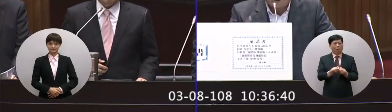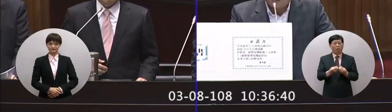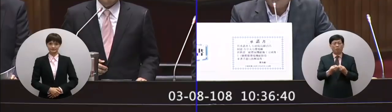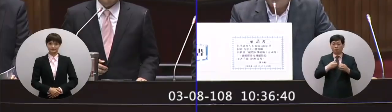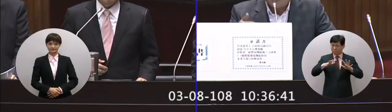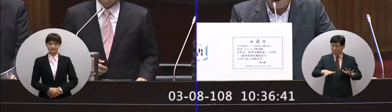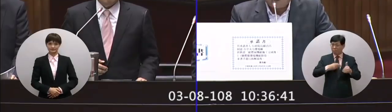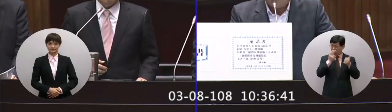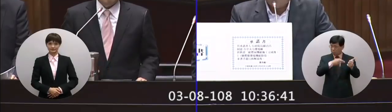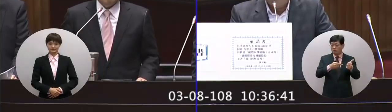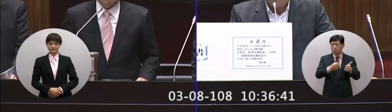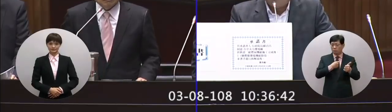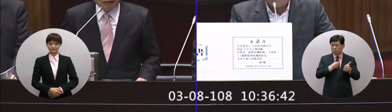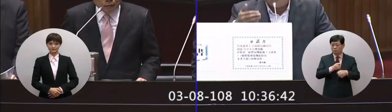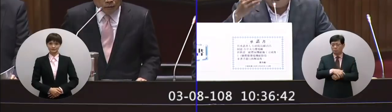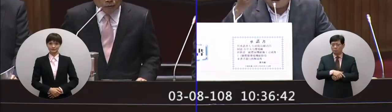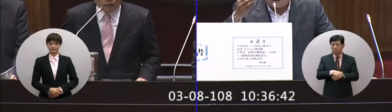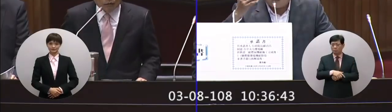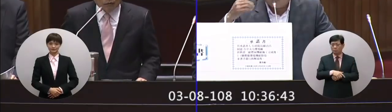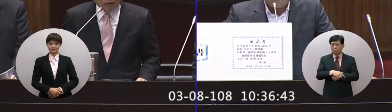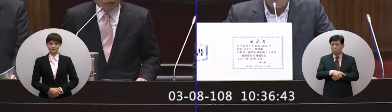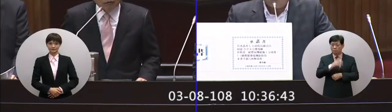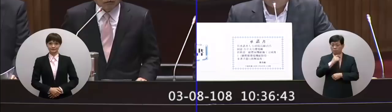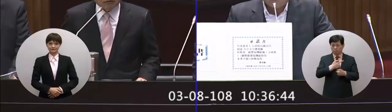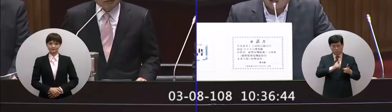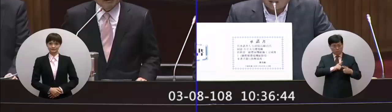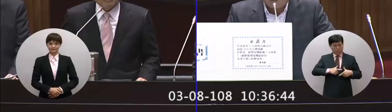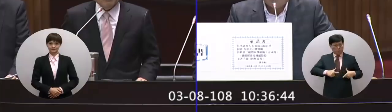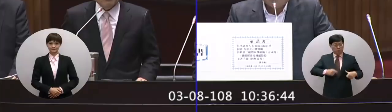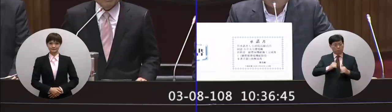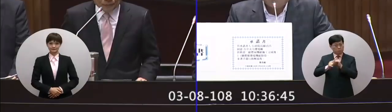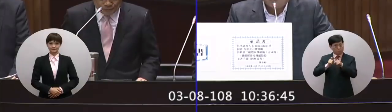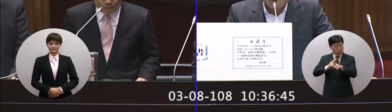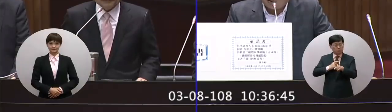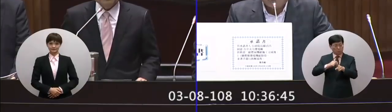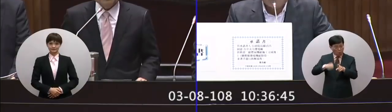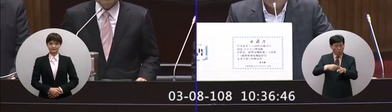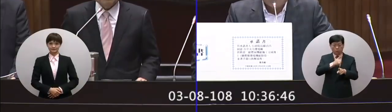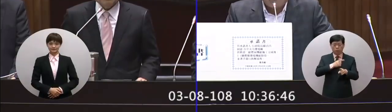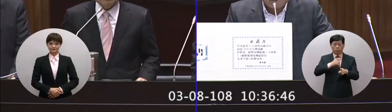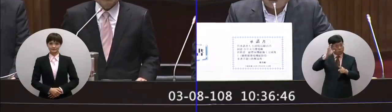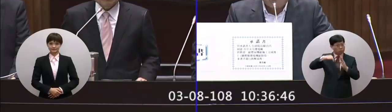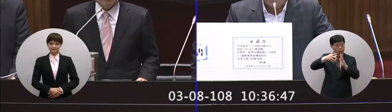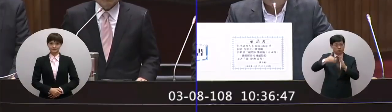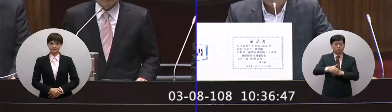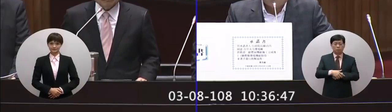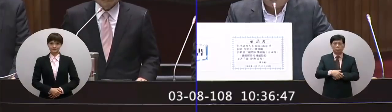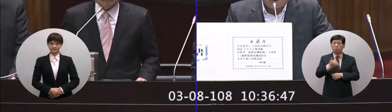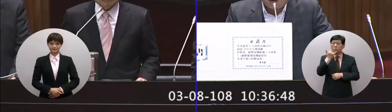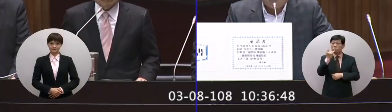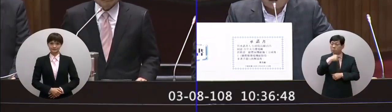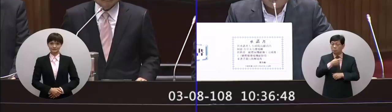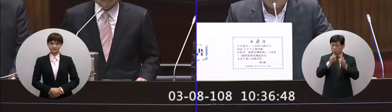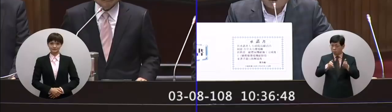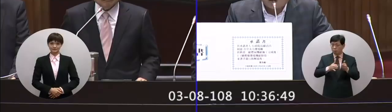以说才会在这边要求，我们这个最有魄力、最接地气的我们的苏院长，你能不能够